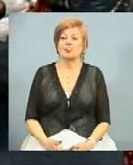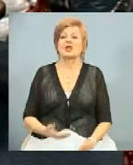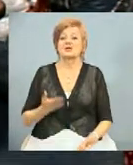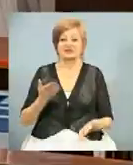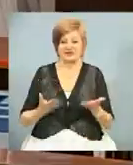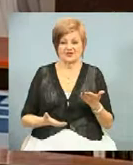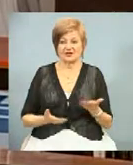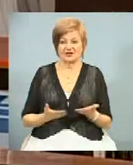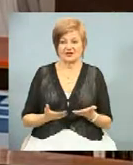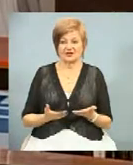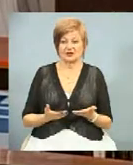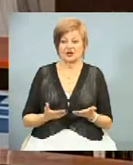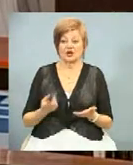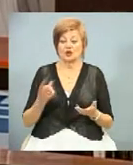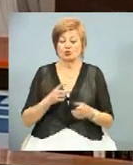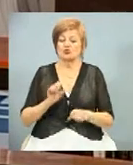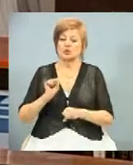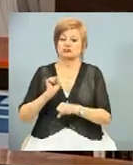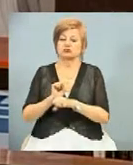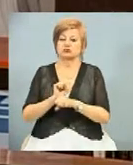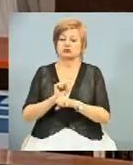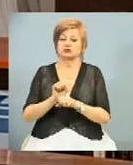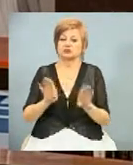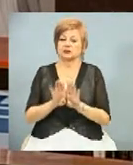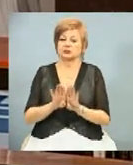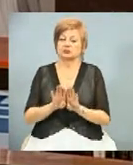Напевно, якось блокувати комп'ютер чи